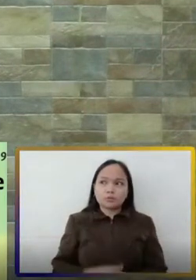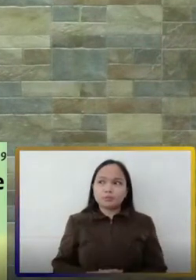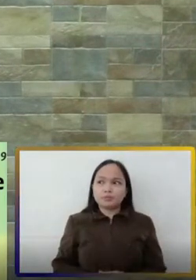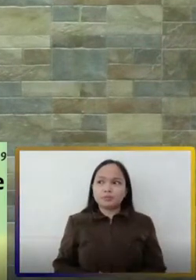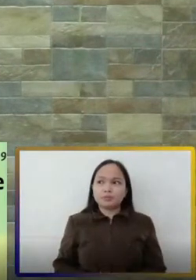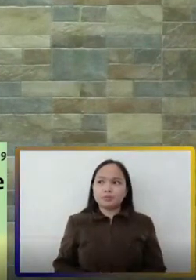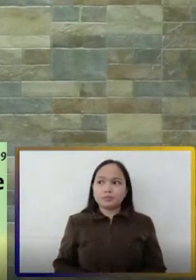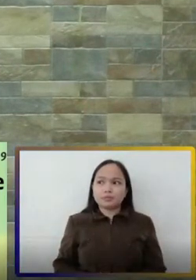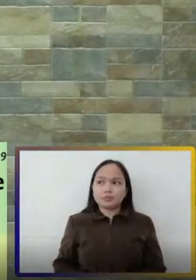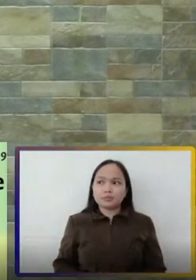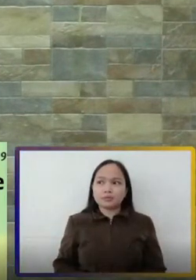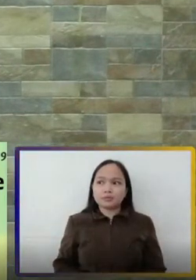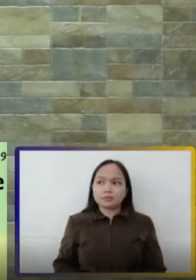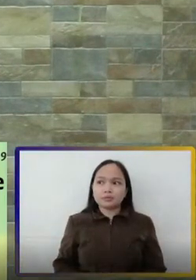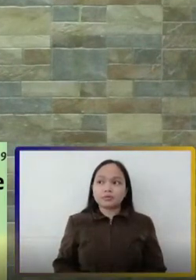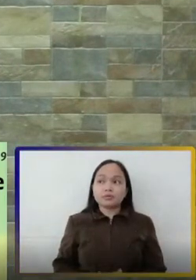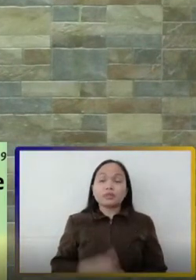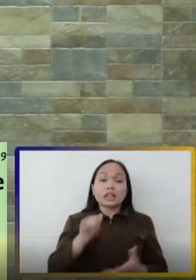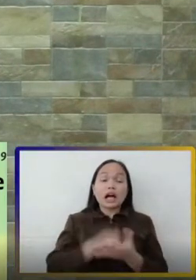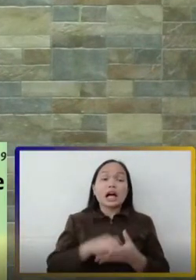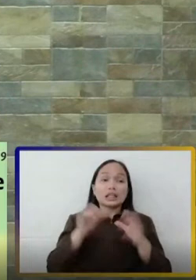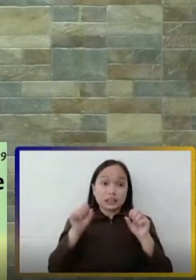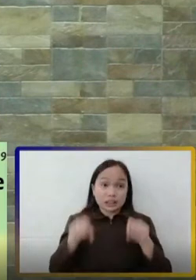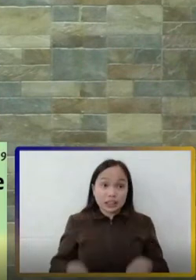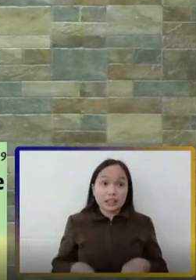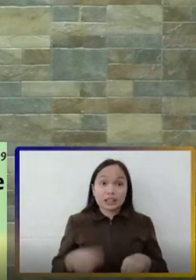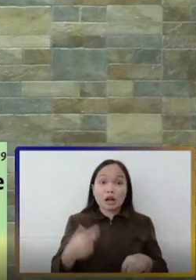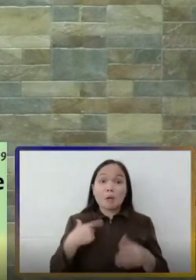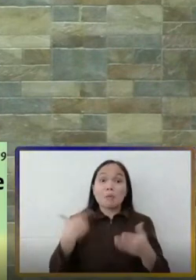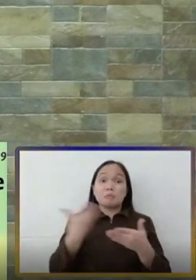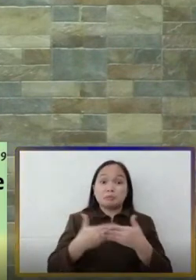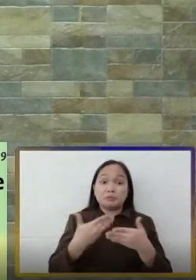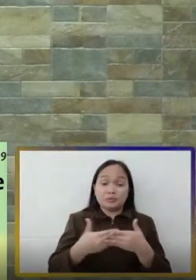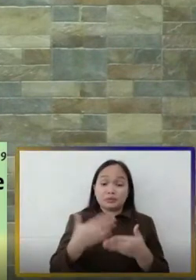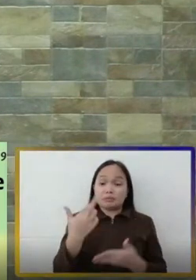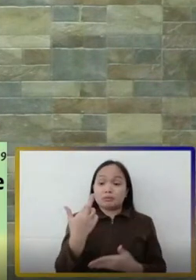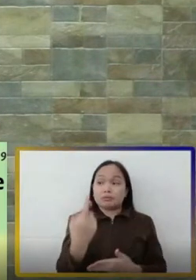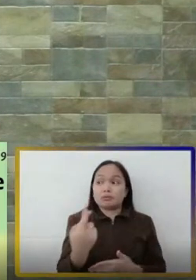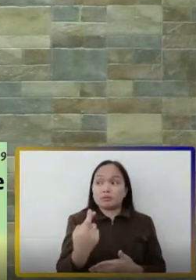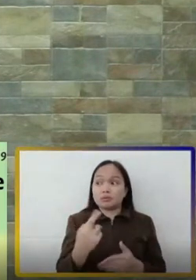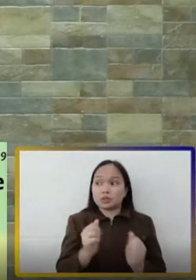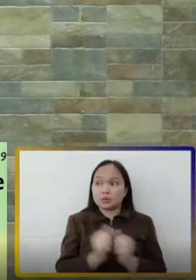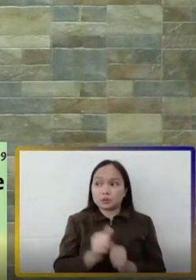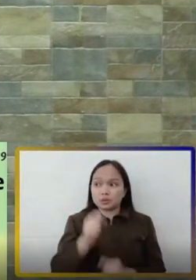kapatid, na magpapalapit sa Diyos?